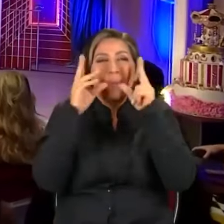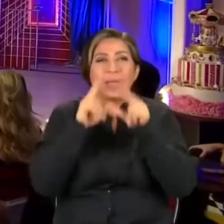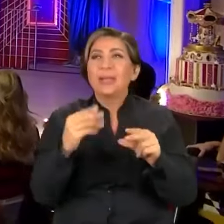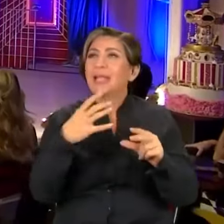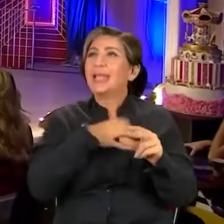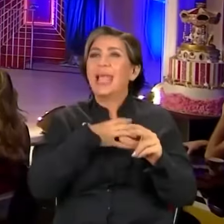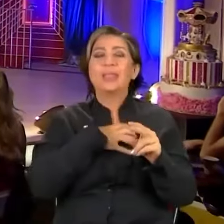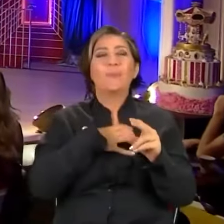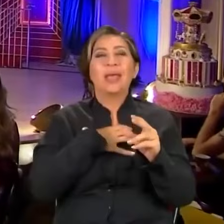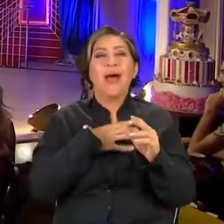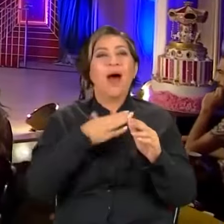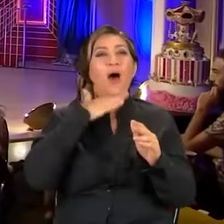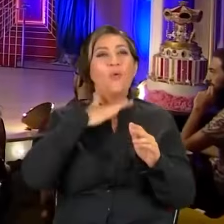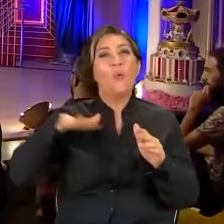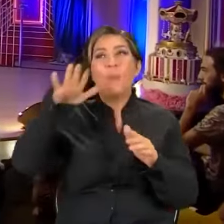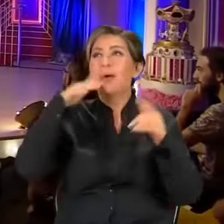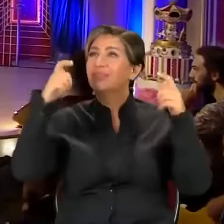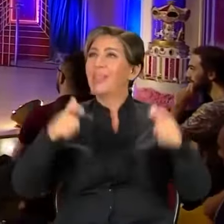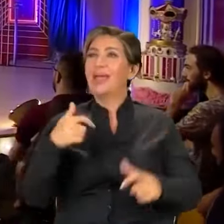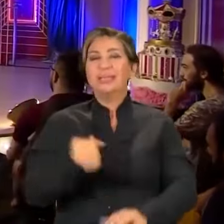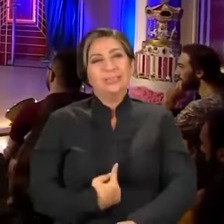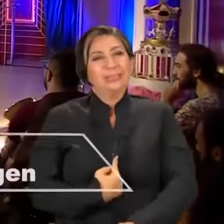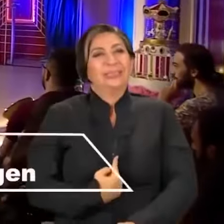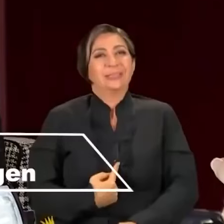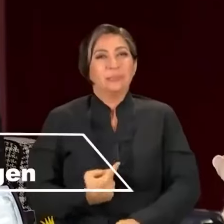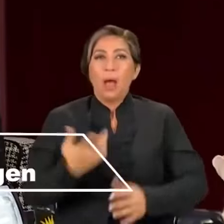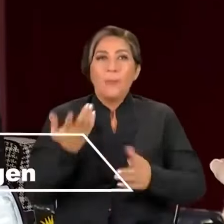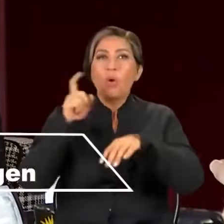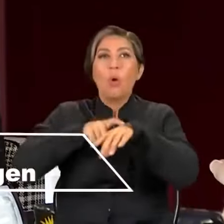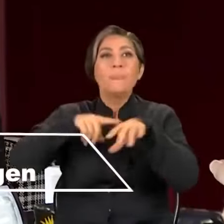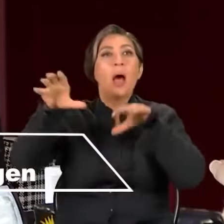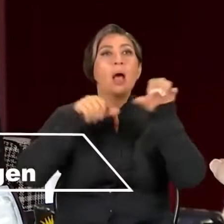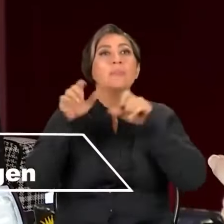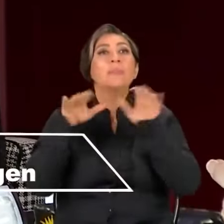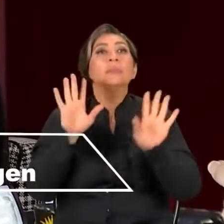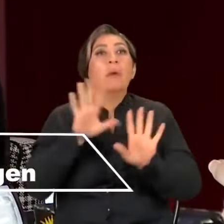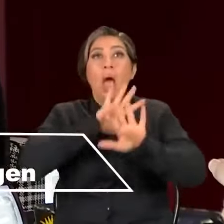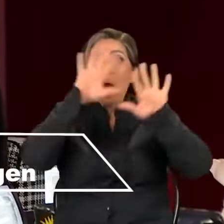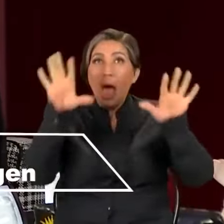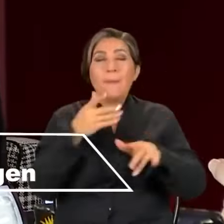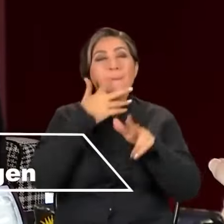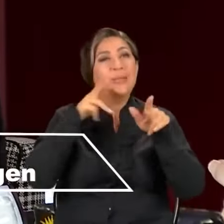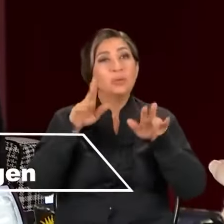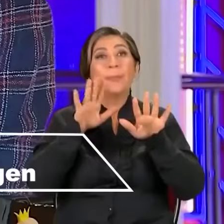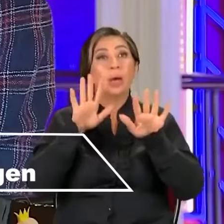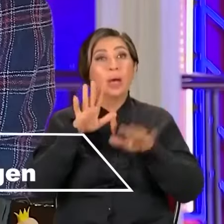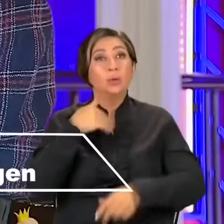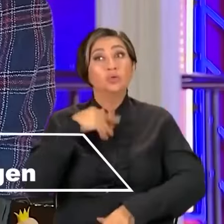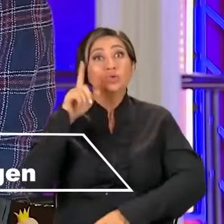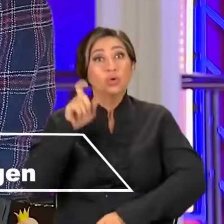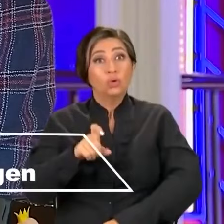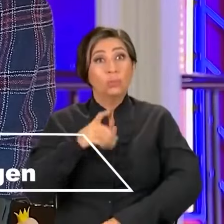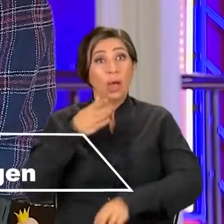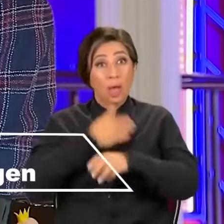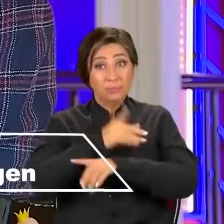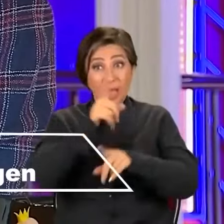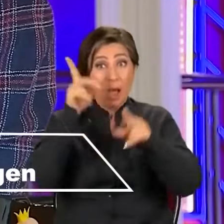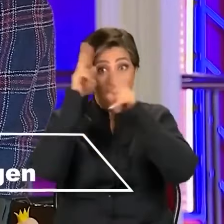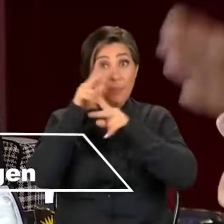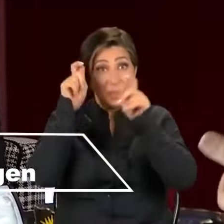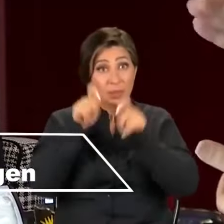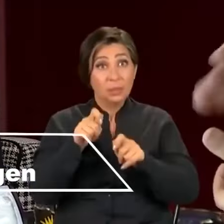kendimi Avrupa'da bir yerde gibi hissettim. Evet ama böyle... hiçbir yerden kopya değil. Her yere benziyor. İnan ama bana hiçbir sordum. Yer... Acaba sen mi hayal